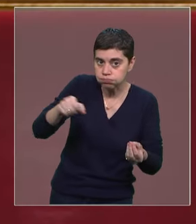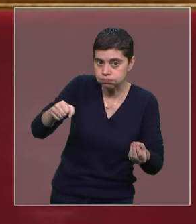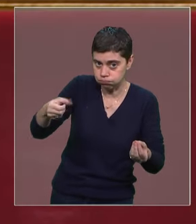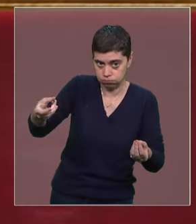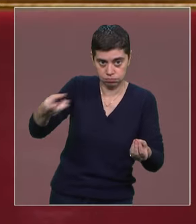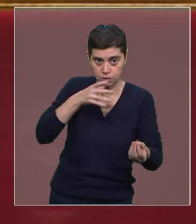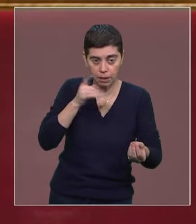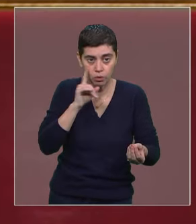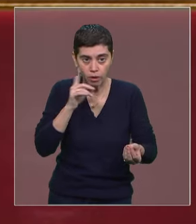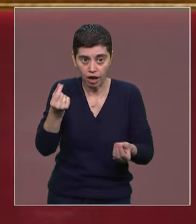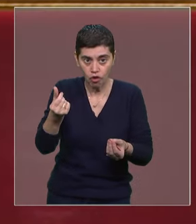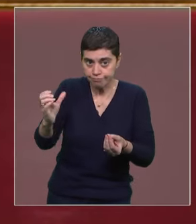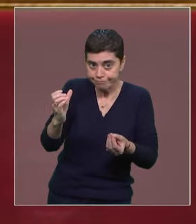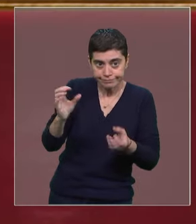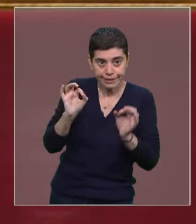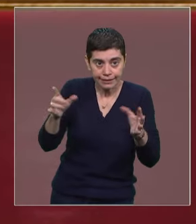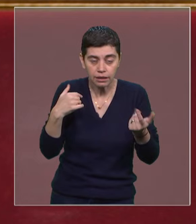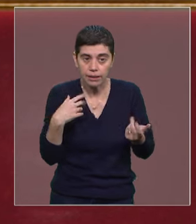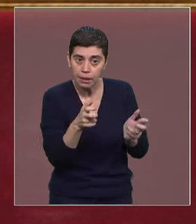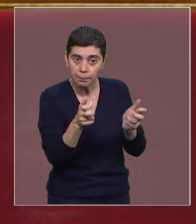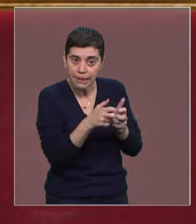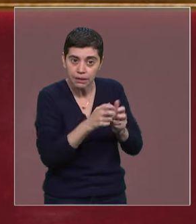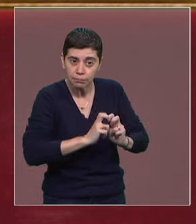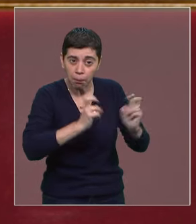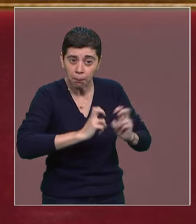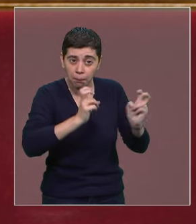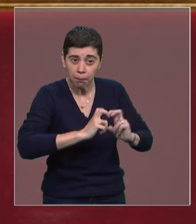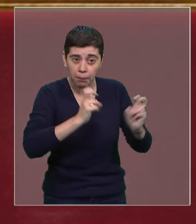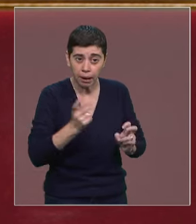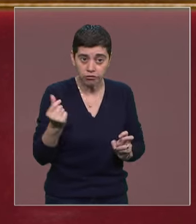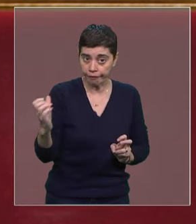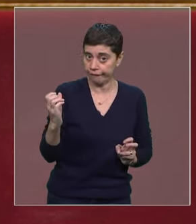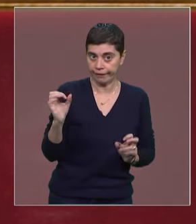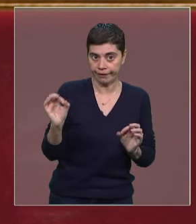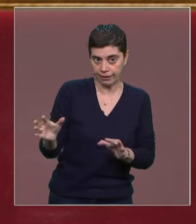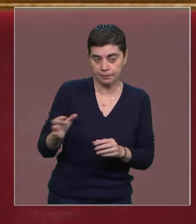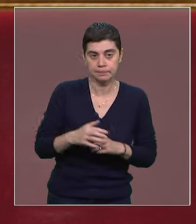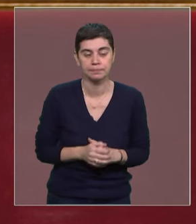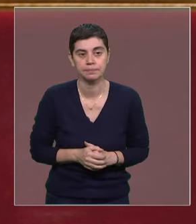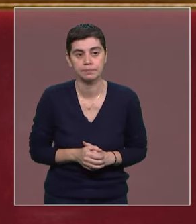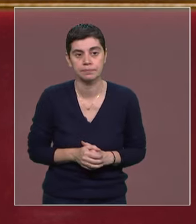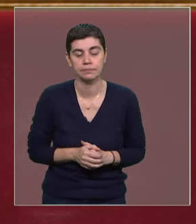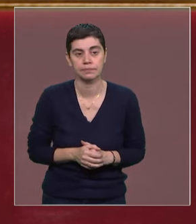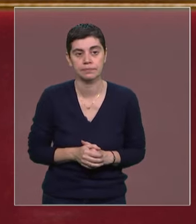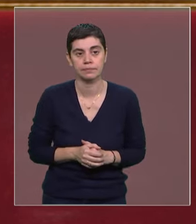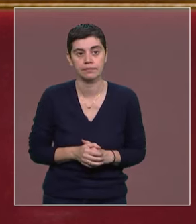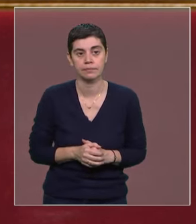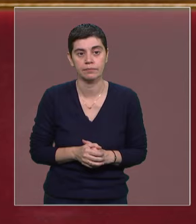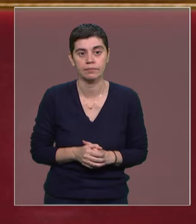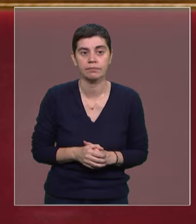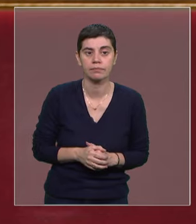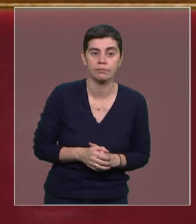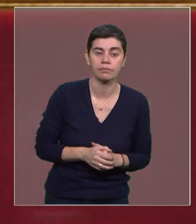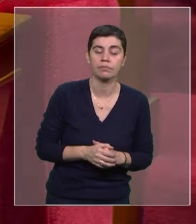n'est arrivé, alors que l'inflation a, elle, bien continué de progresser. Par ailleurs, le commissaire